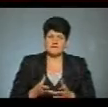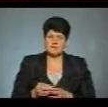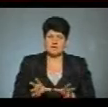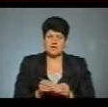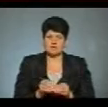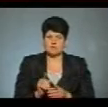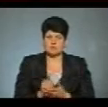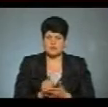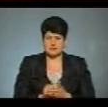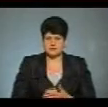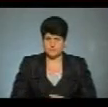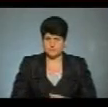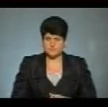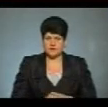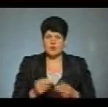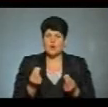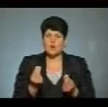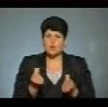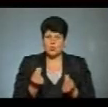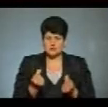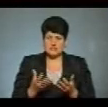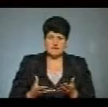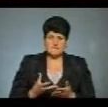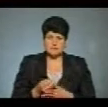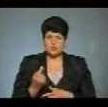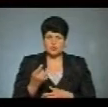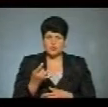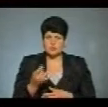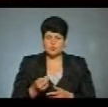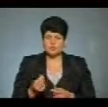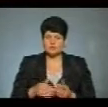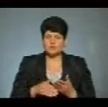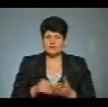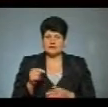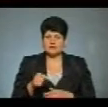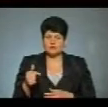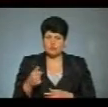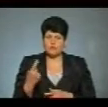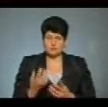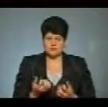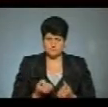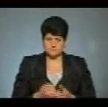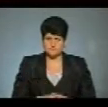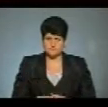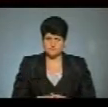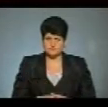пенсією. Кошти для виплати одноразової грошової допомоги 1000 гривень область поступила.